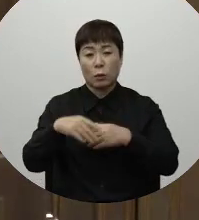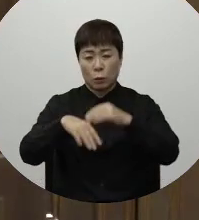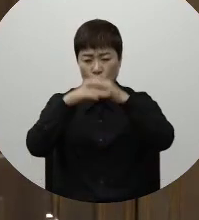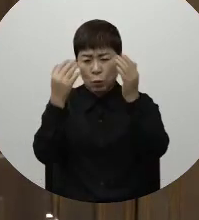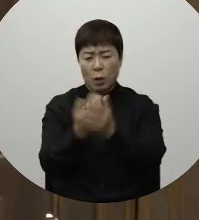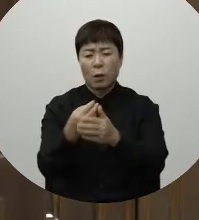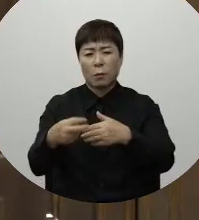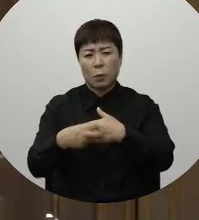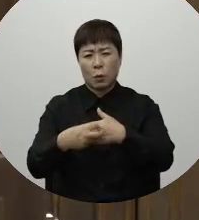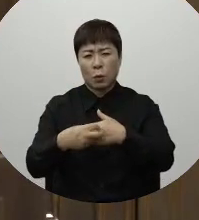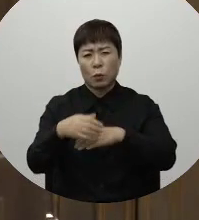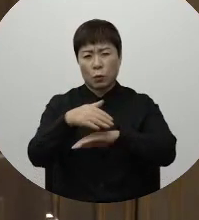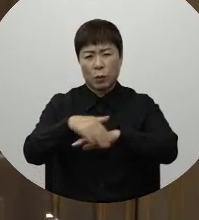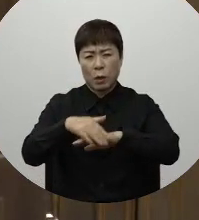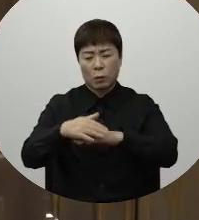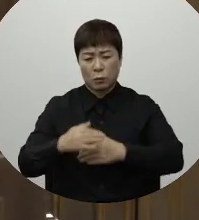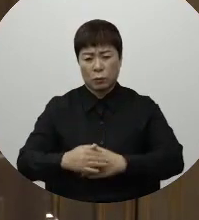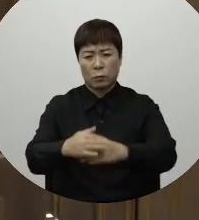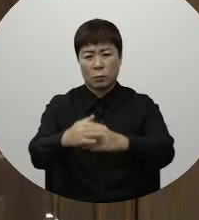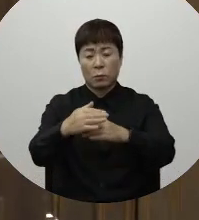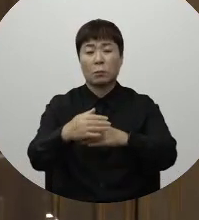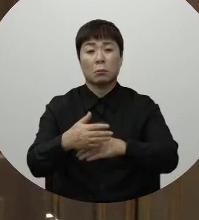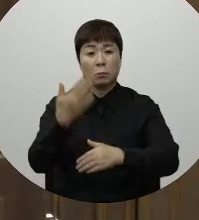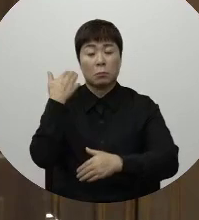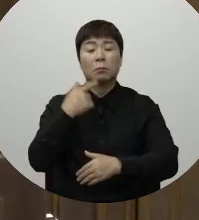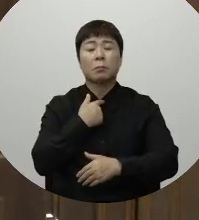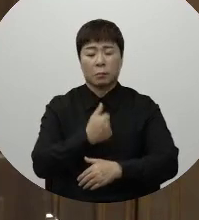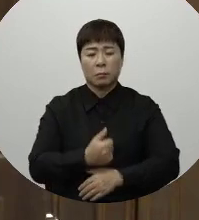조성 계획을 추진한 바 있습니다.